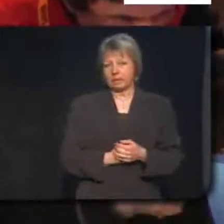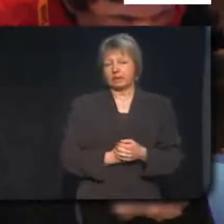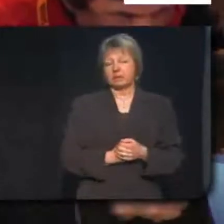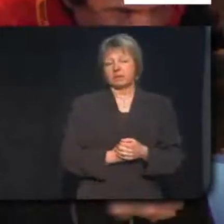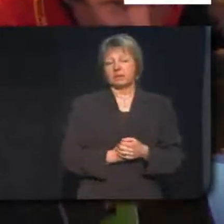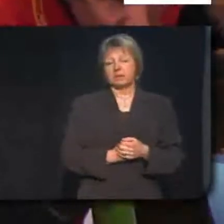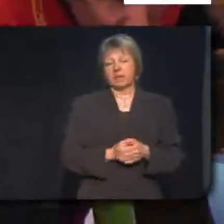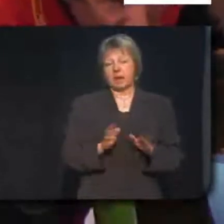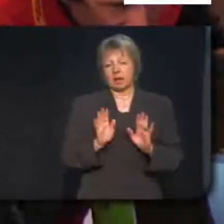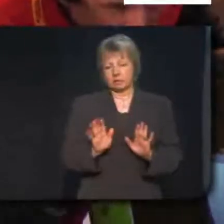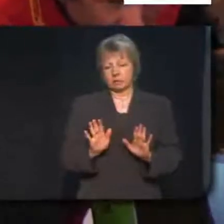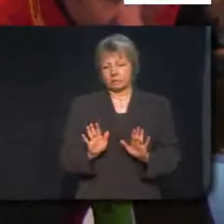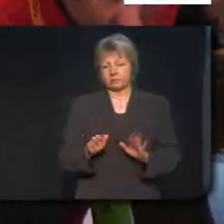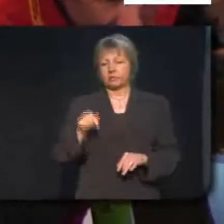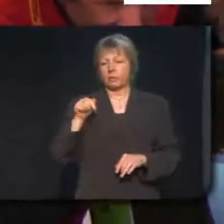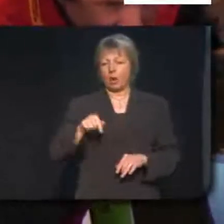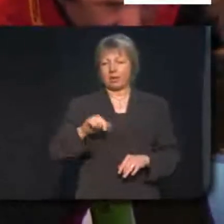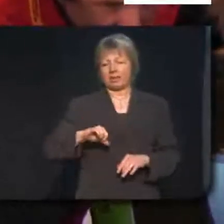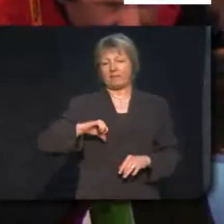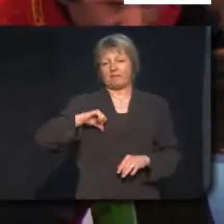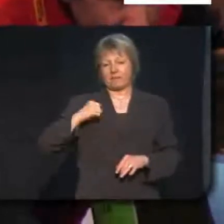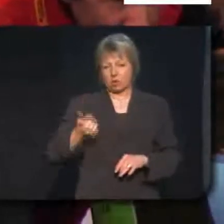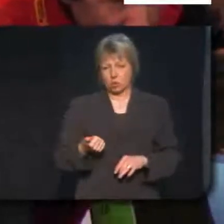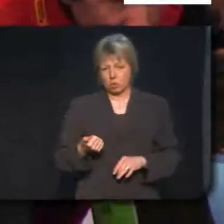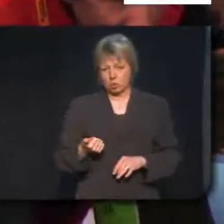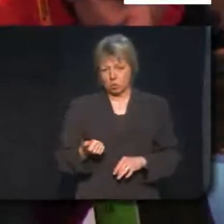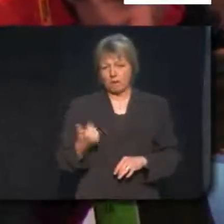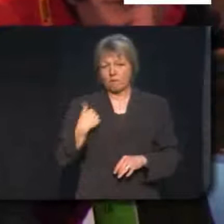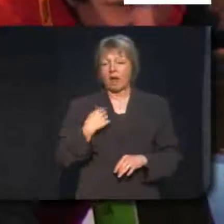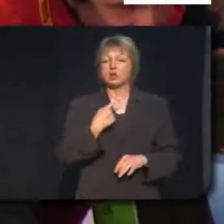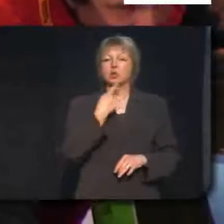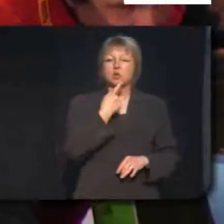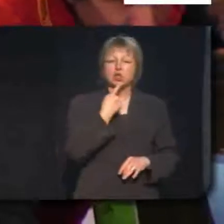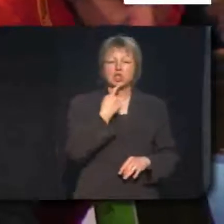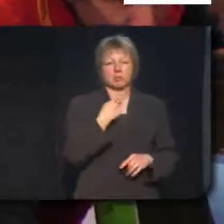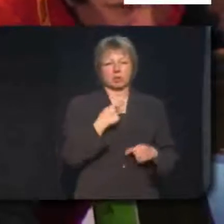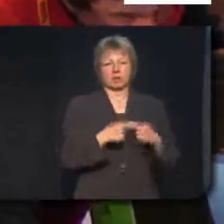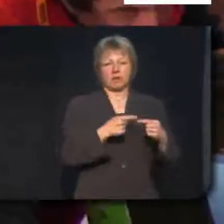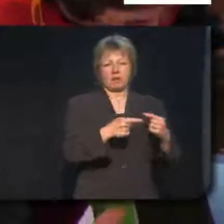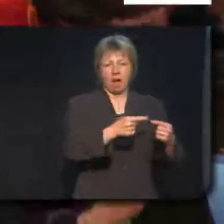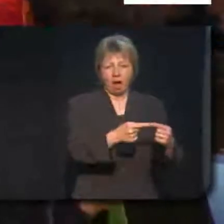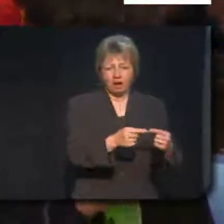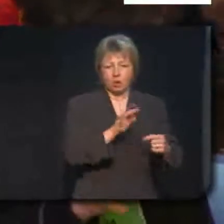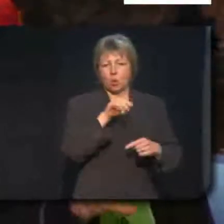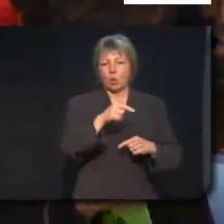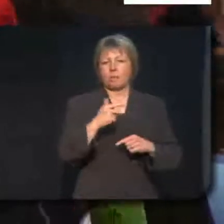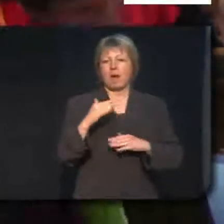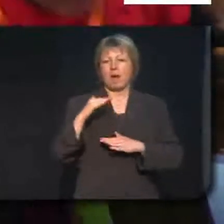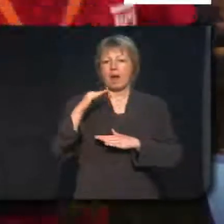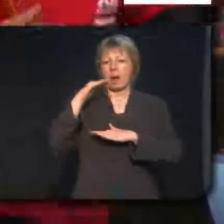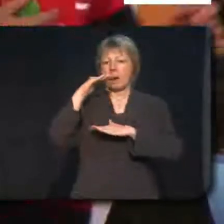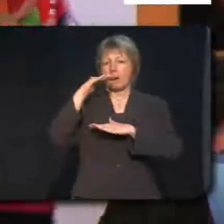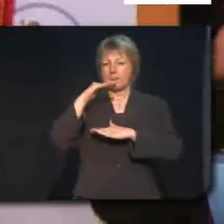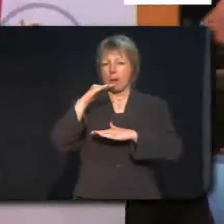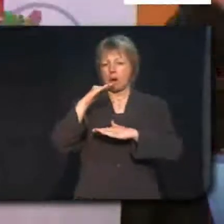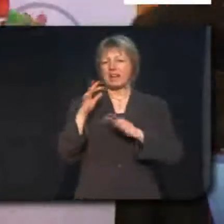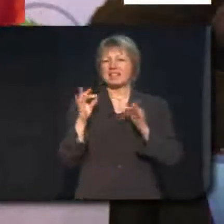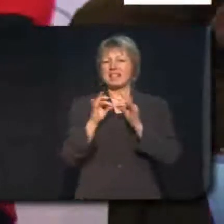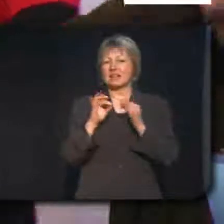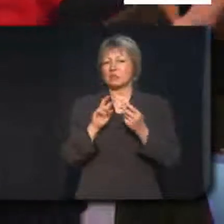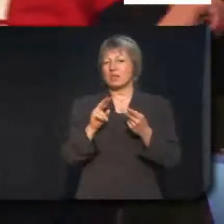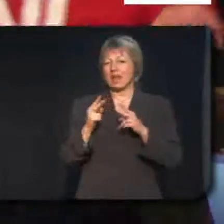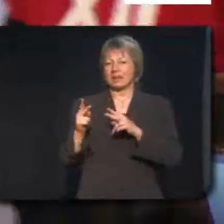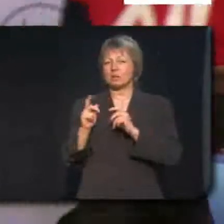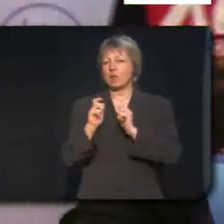wir haben heute früh in einem aprobleme-verfahren zu dem Block der satzungsänderungsanträge